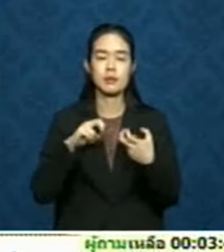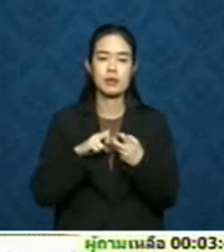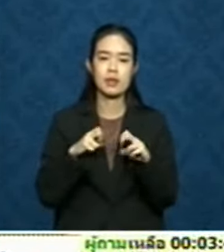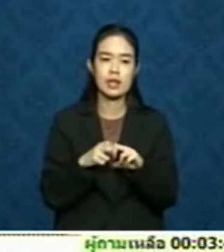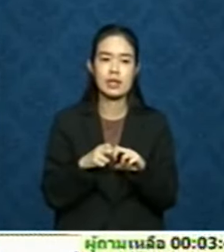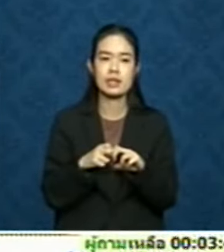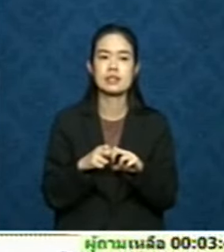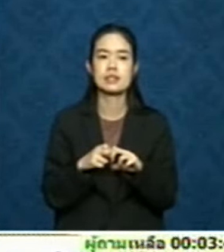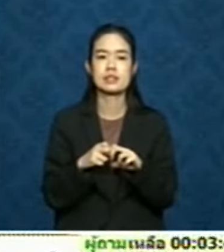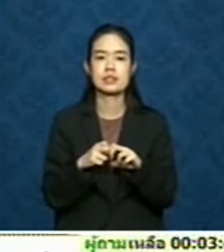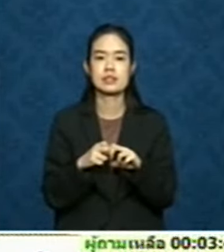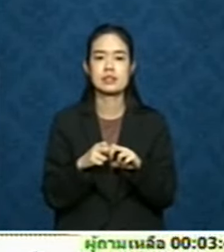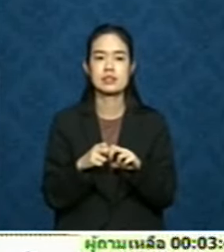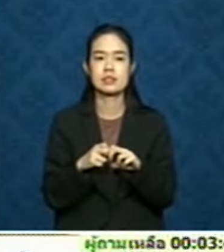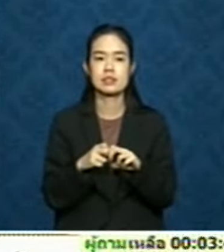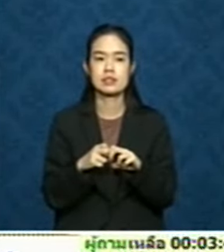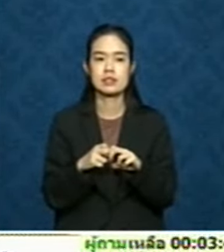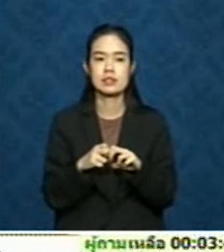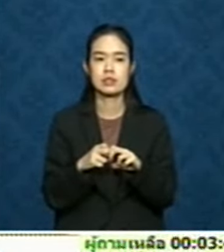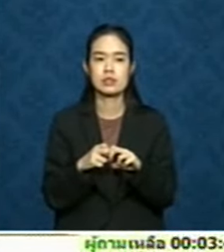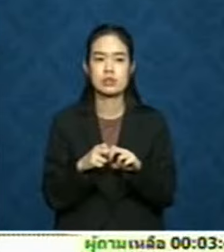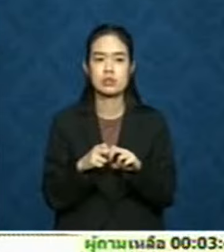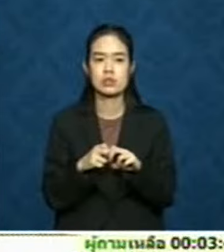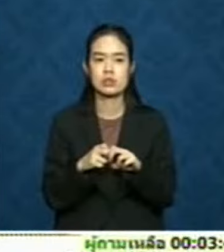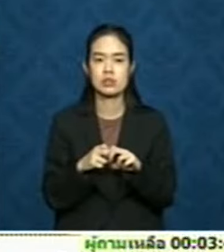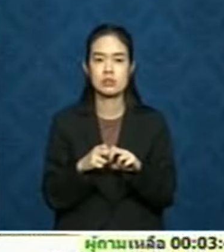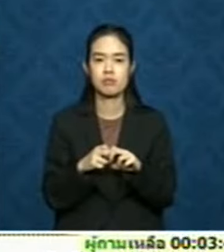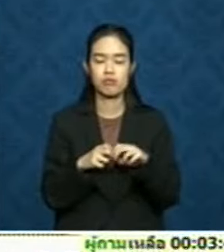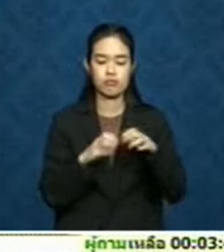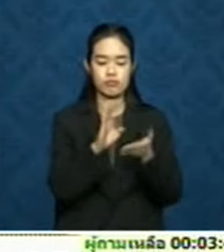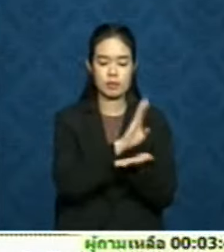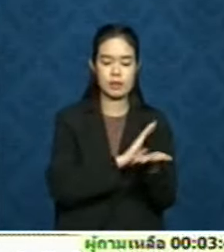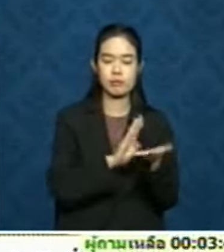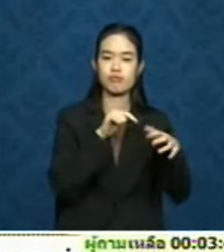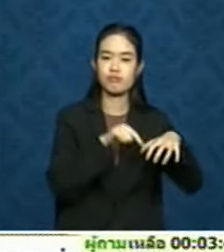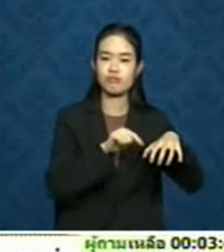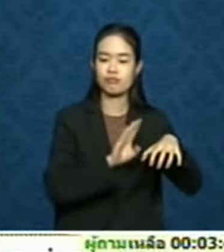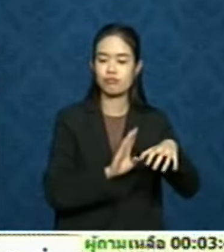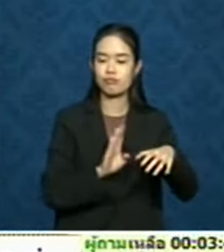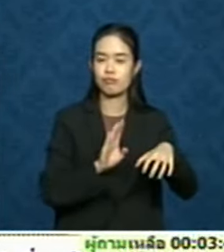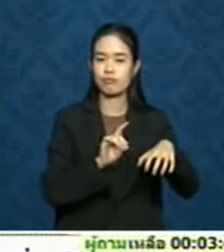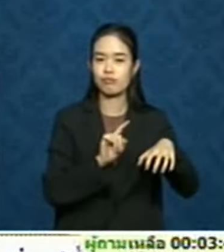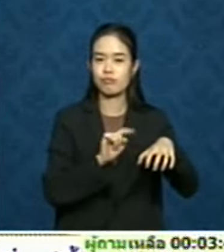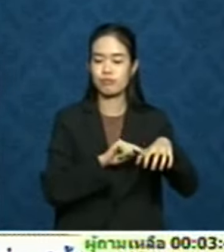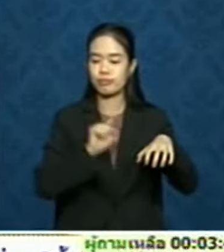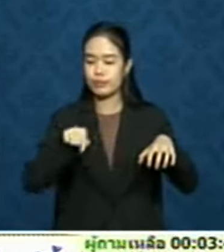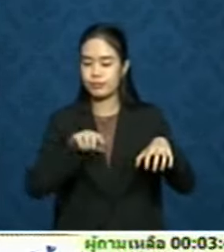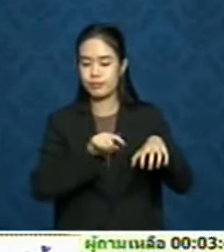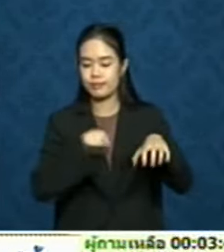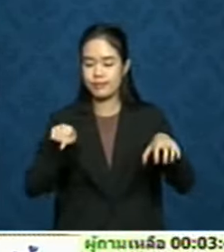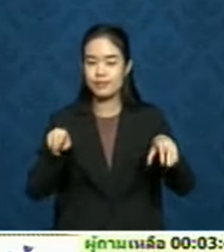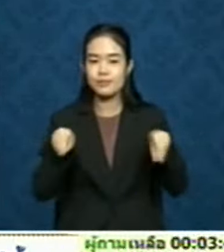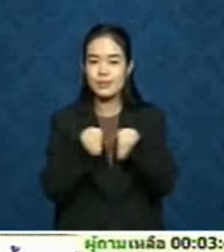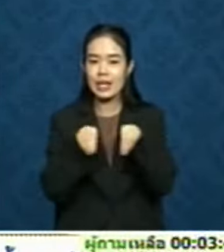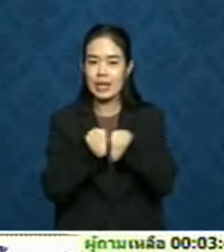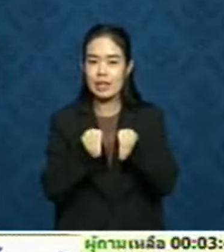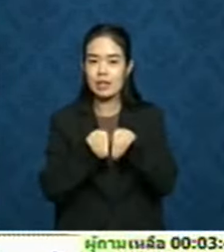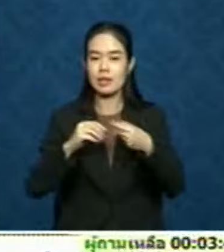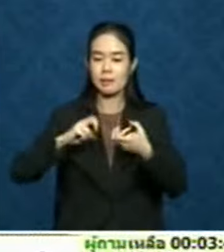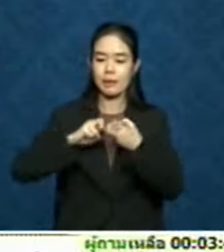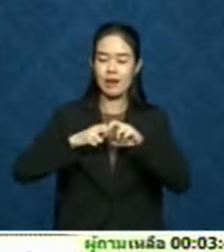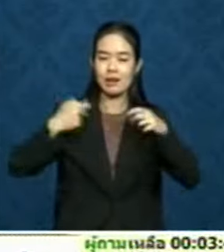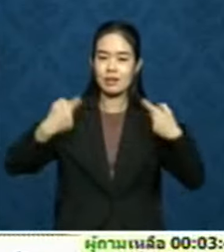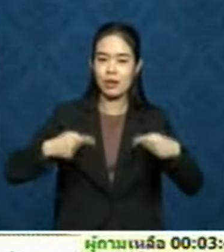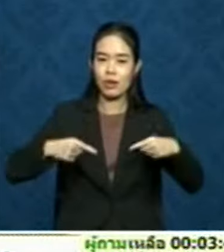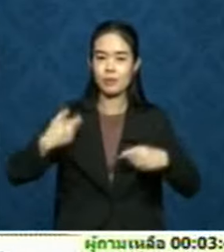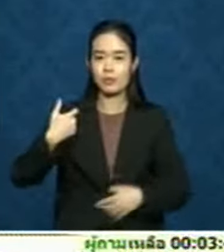ที่มีระยะทางที่ใกล้กันระหว่างสองสถาบันนะครับซึ่งเราเองก็พยายามที่จะย้